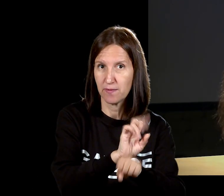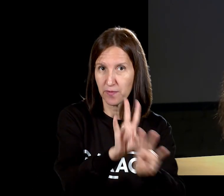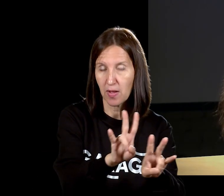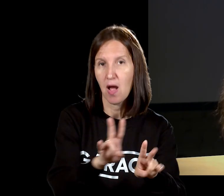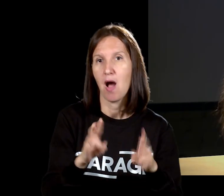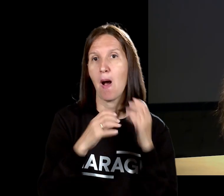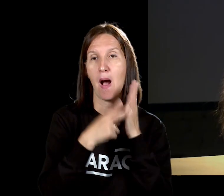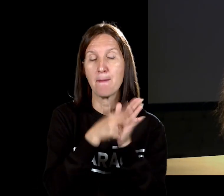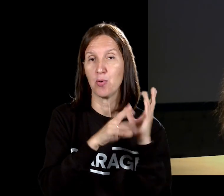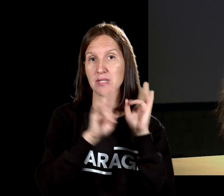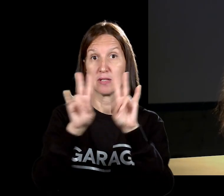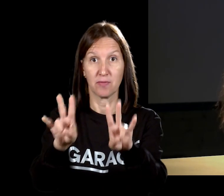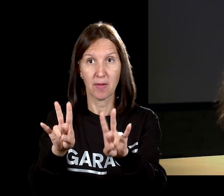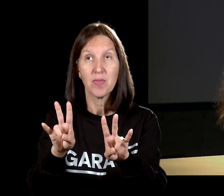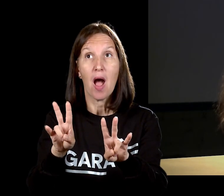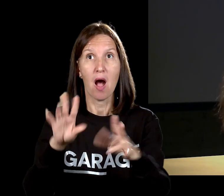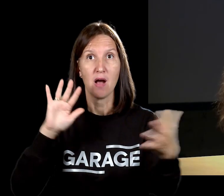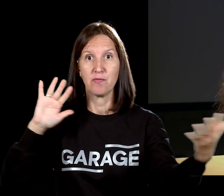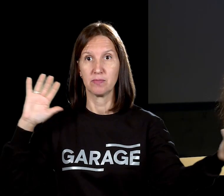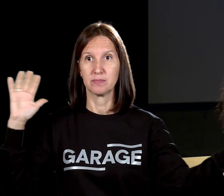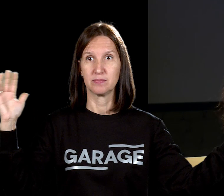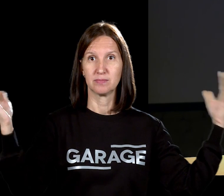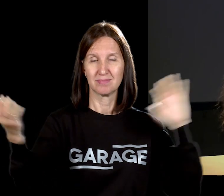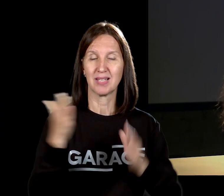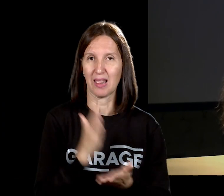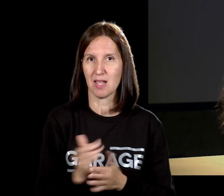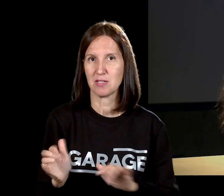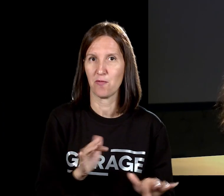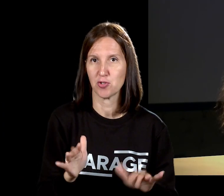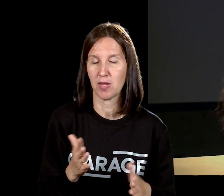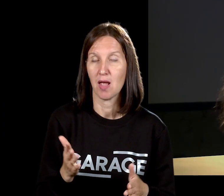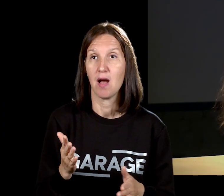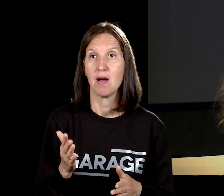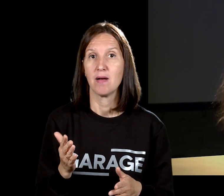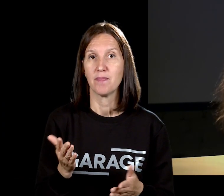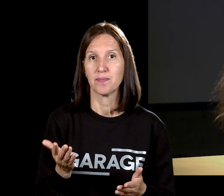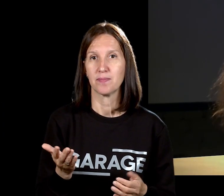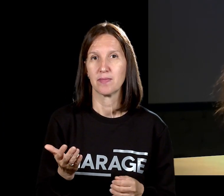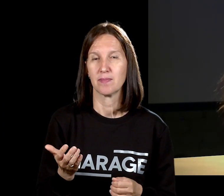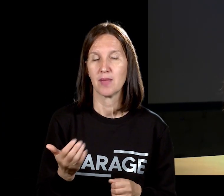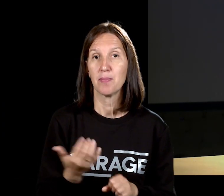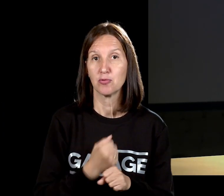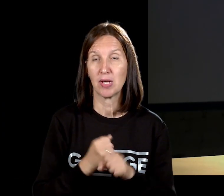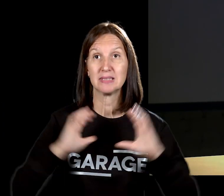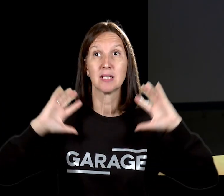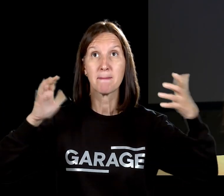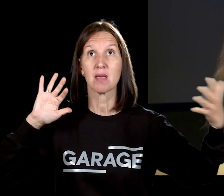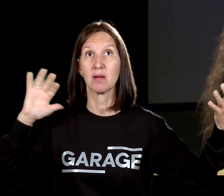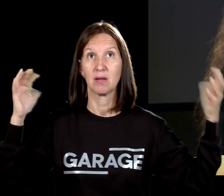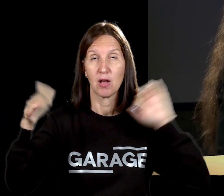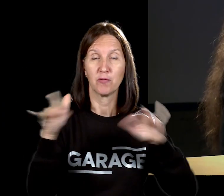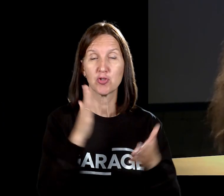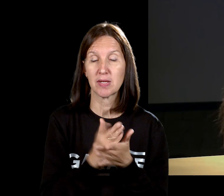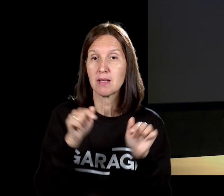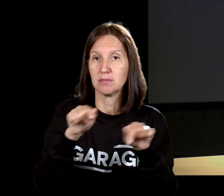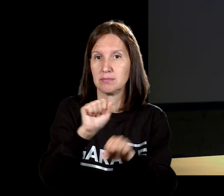но передать его можно через это вторжение неподвижности и остановки в мир, который переполнен движением. И в этих